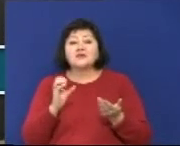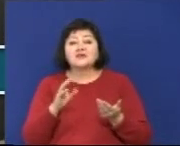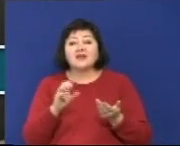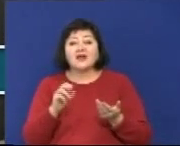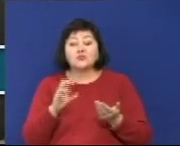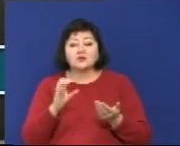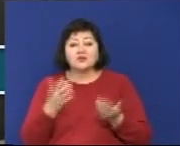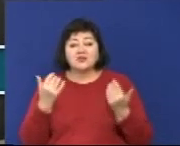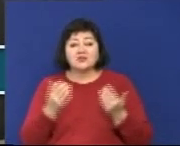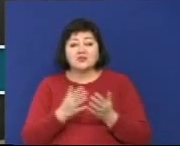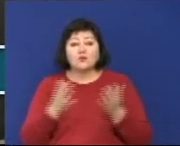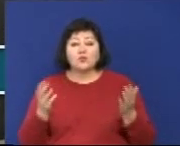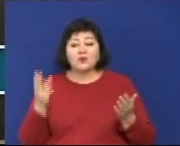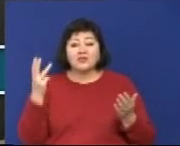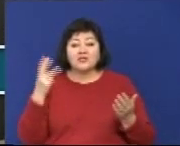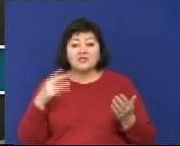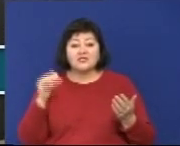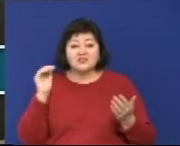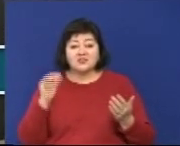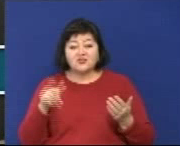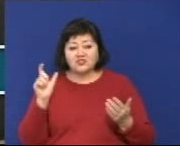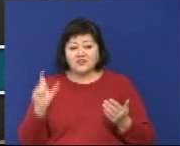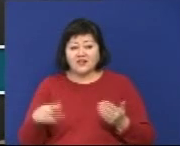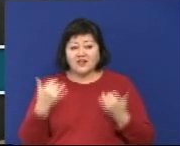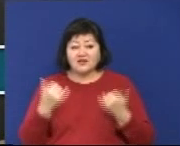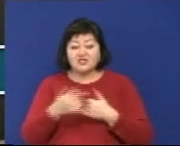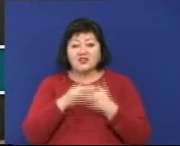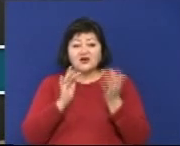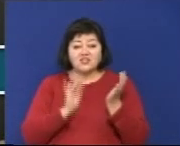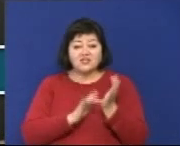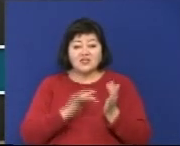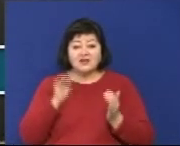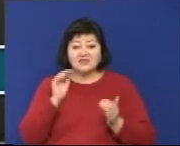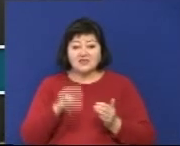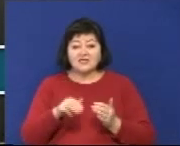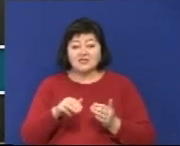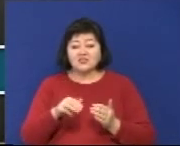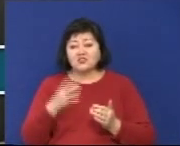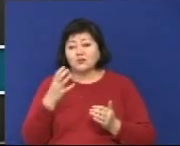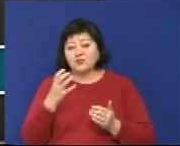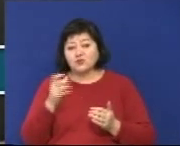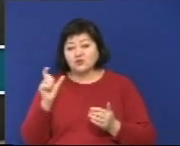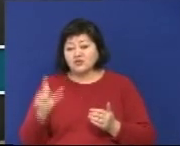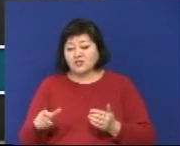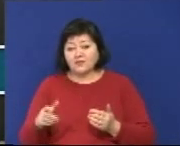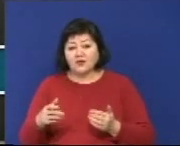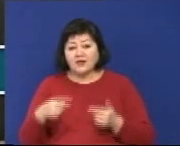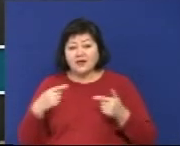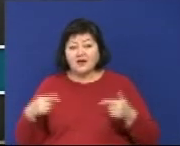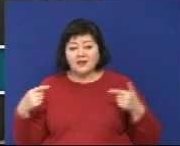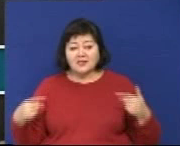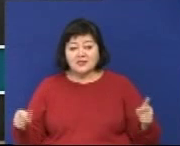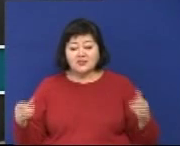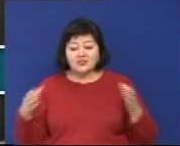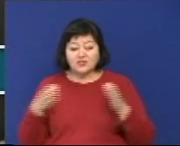30 тысяч, более 30 тысяч. На сегодня вопрос по 16 тысячам, 16 500 где-то граждан, знаете, это различные категории.